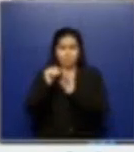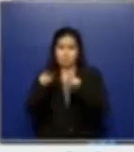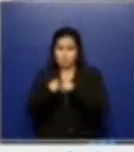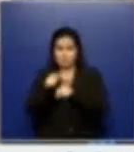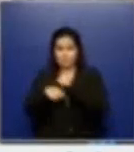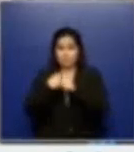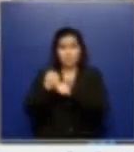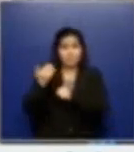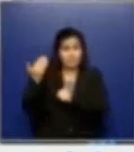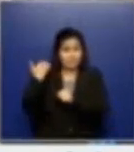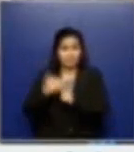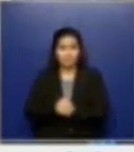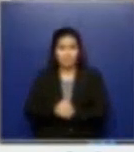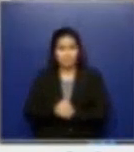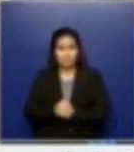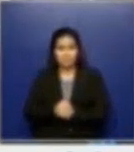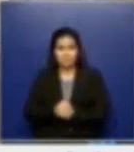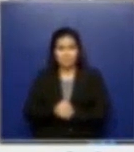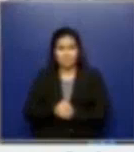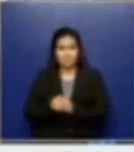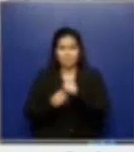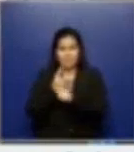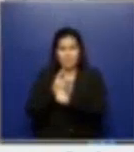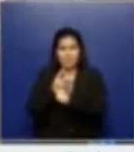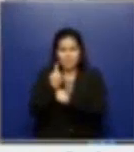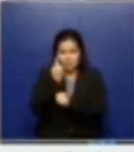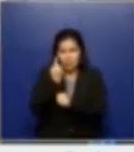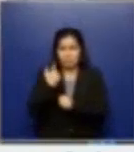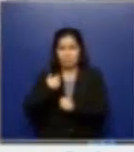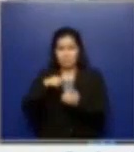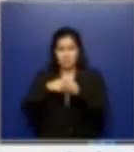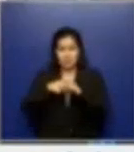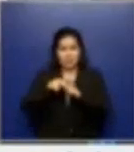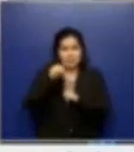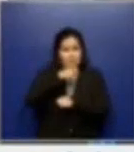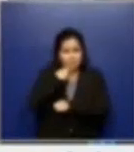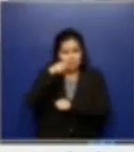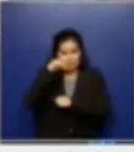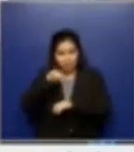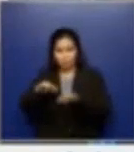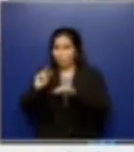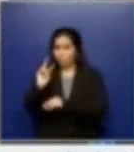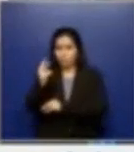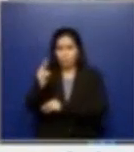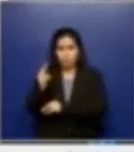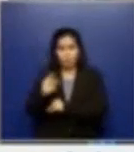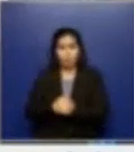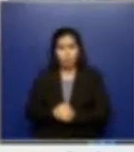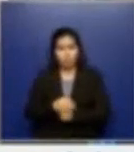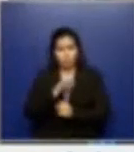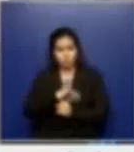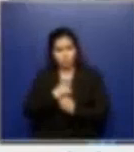ล้วเนี่ยในปีเดียวนี่มีทั้งแรงทั้งท่วมมีทั้งแรงทั้งท่วมเลยผิดไหมครับผิ